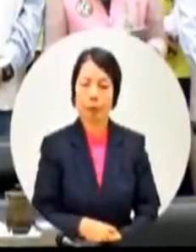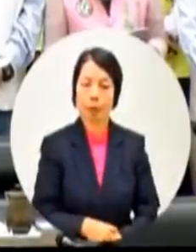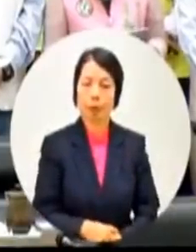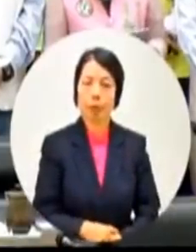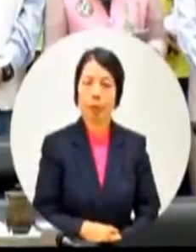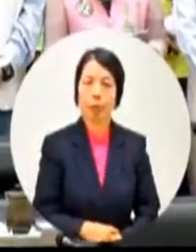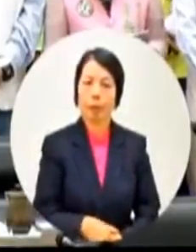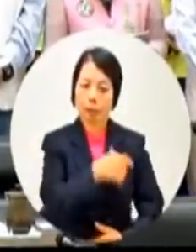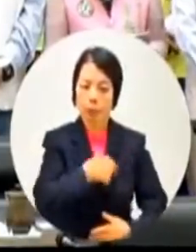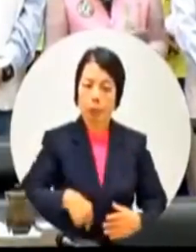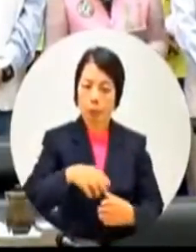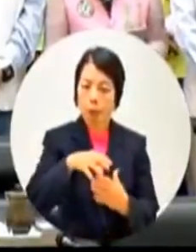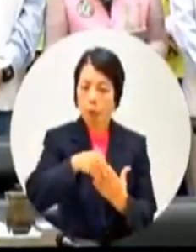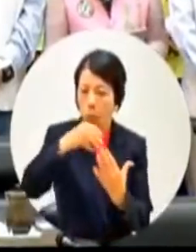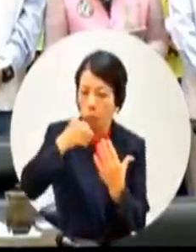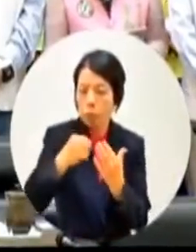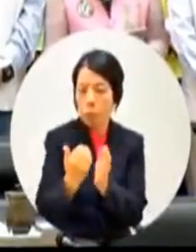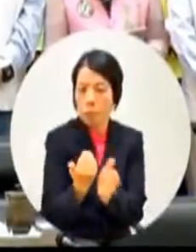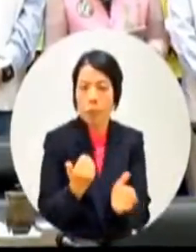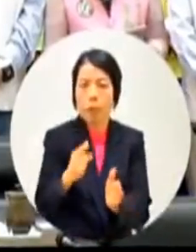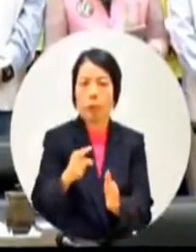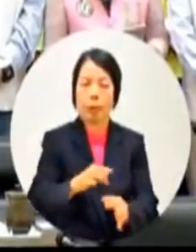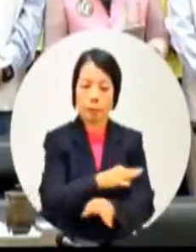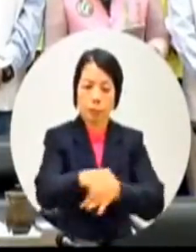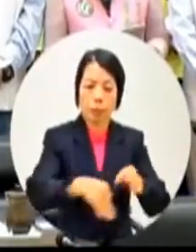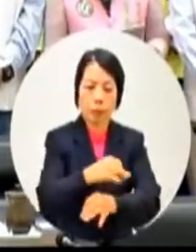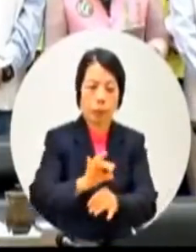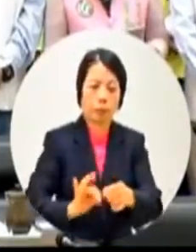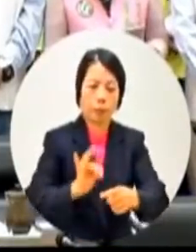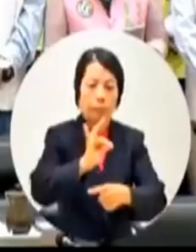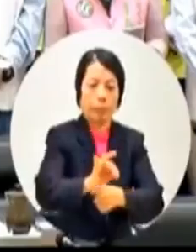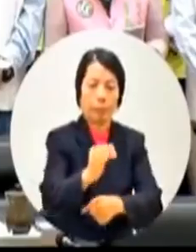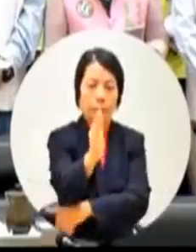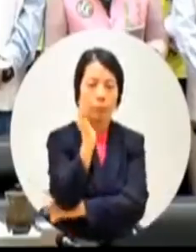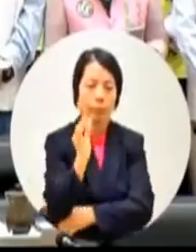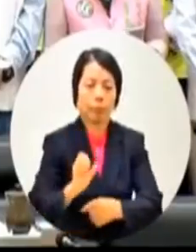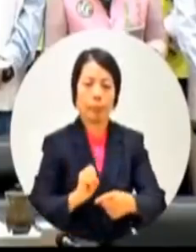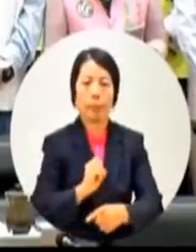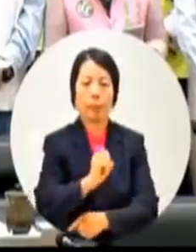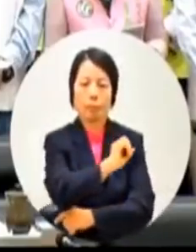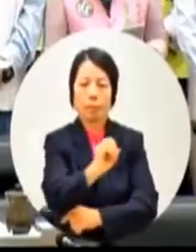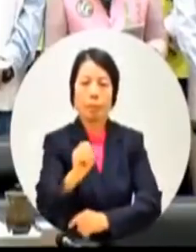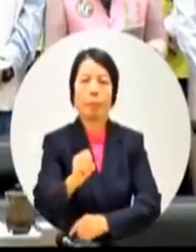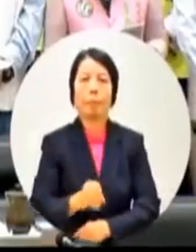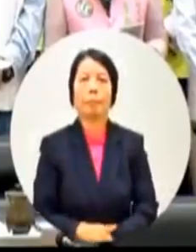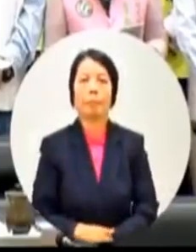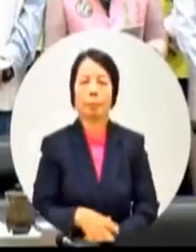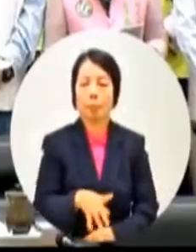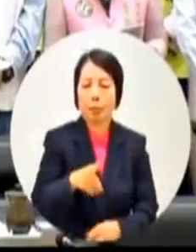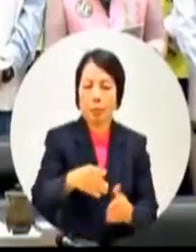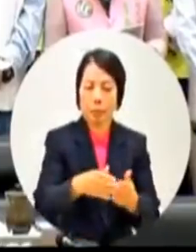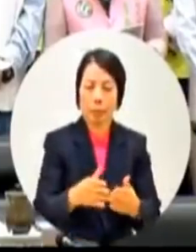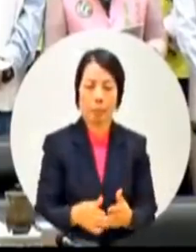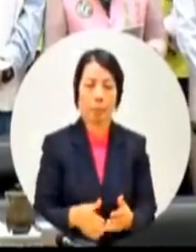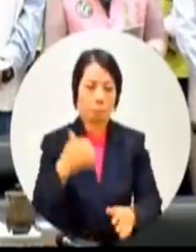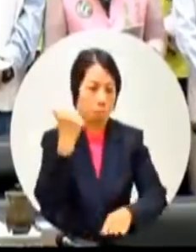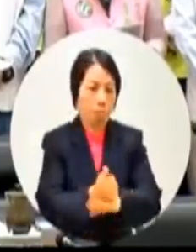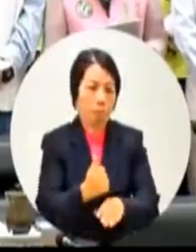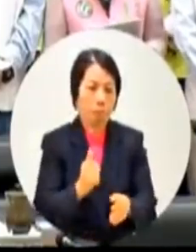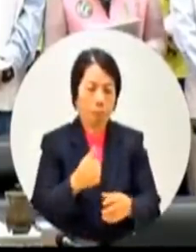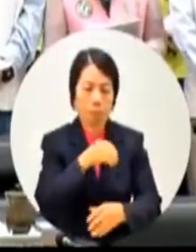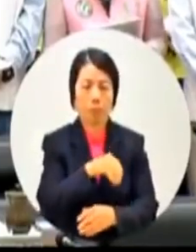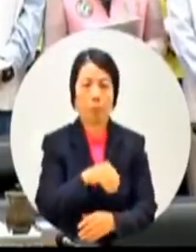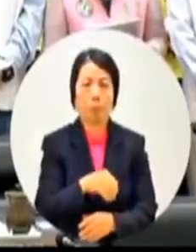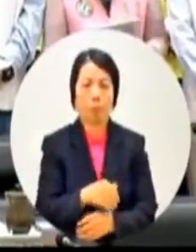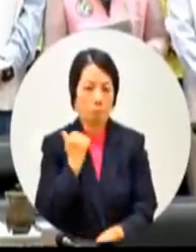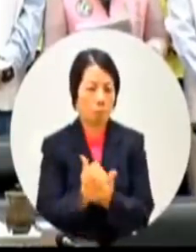100分，政治要0分。但是第一句话你讲诶，讲但是你当选之后啦，吼，立即有承认九